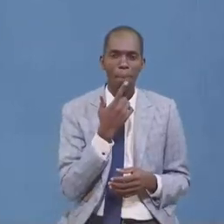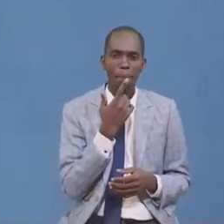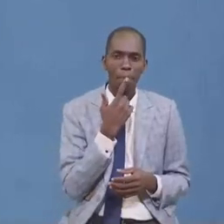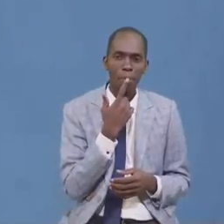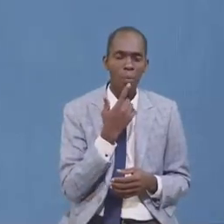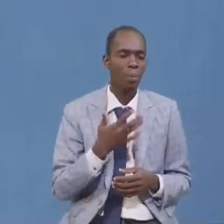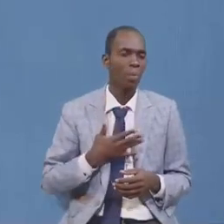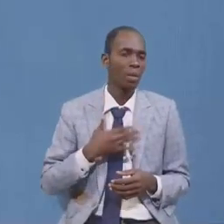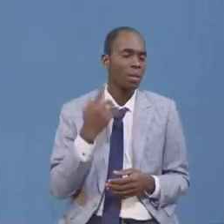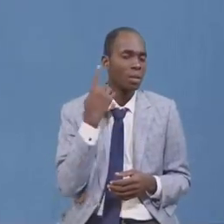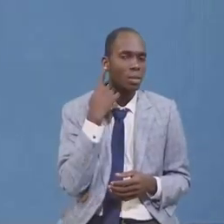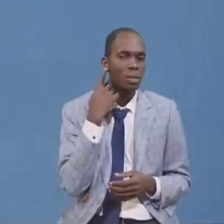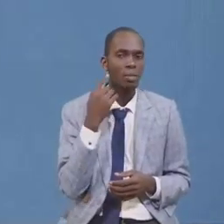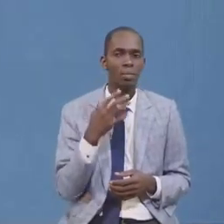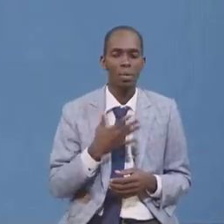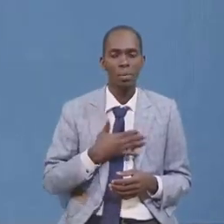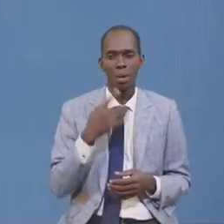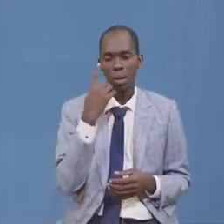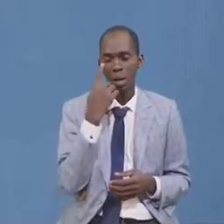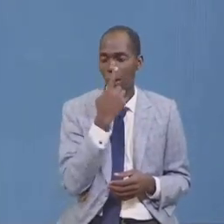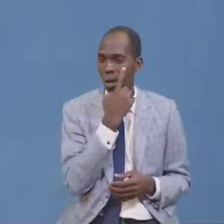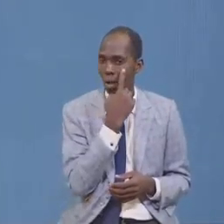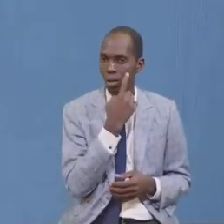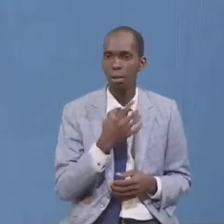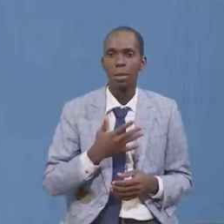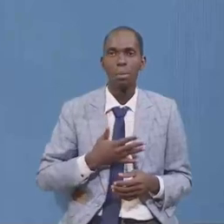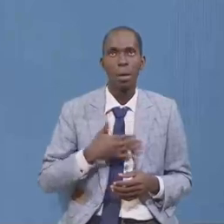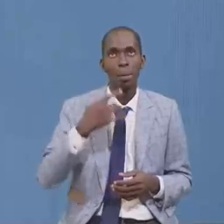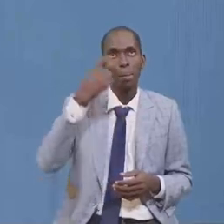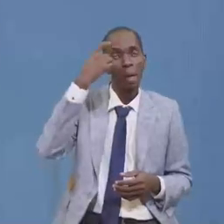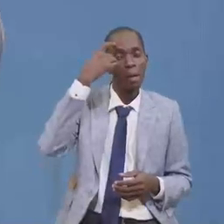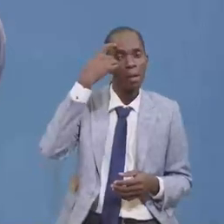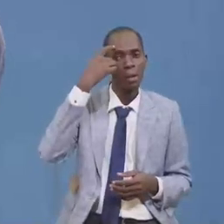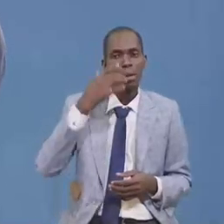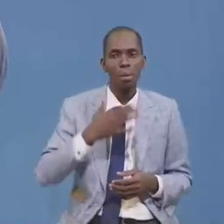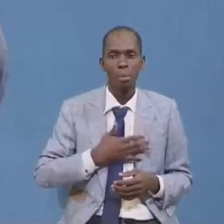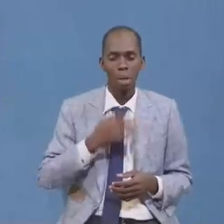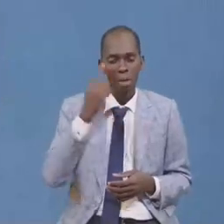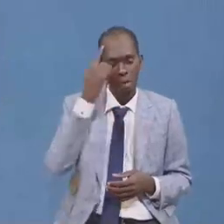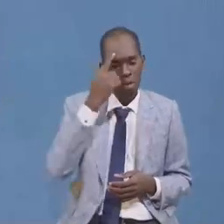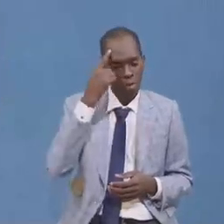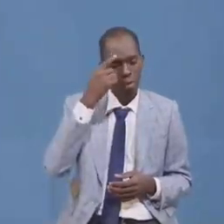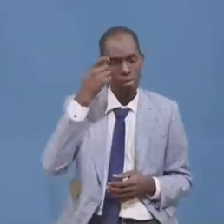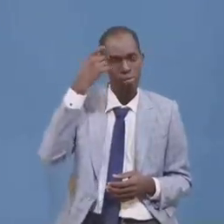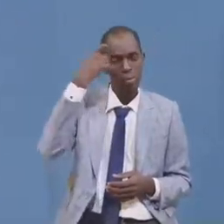Mes yeux, mes oreilles, ma pensée, ma faculté de